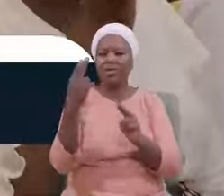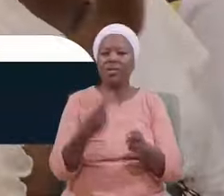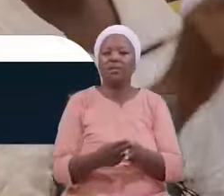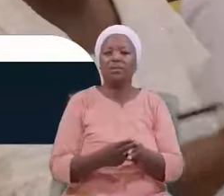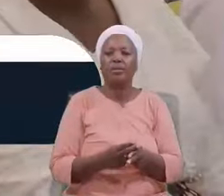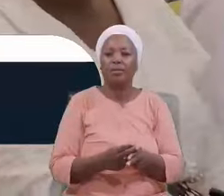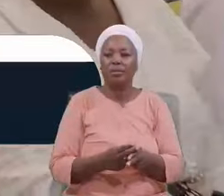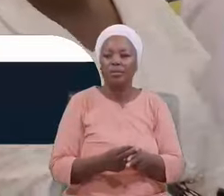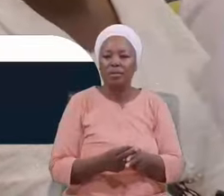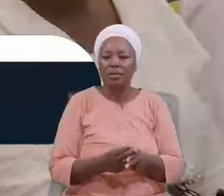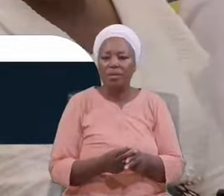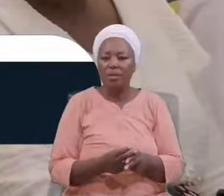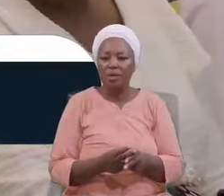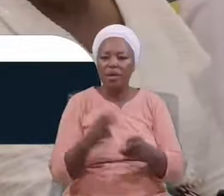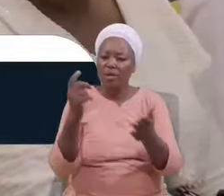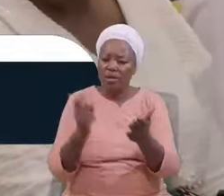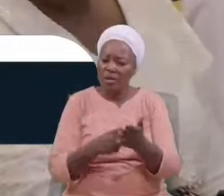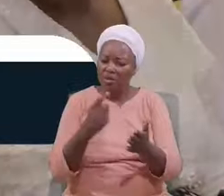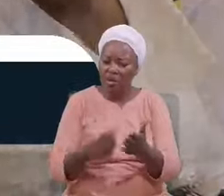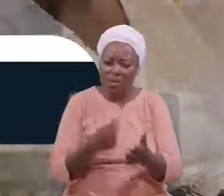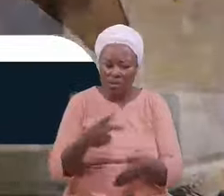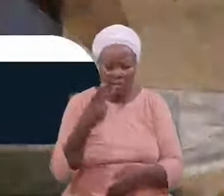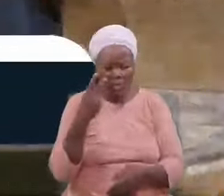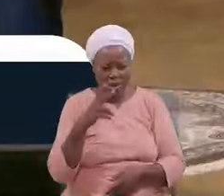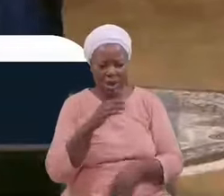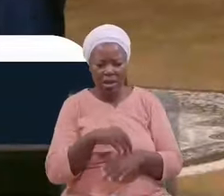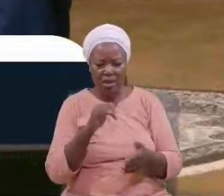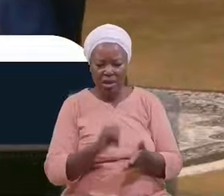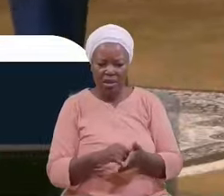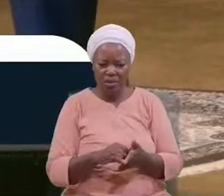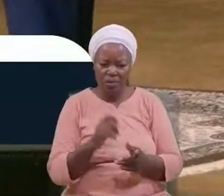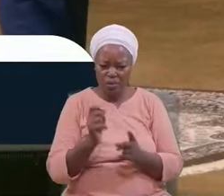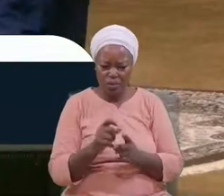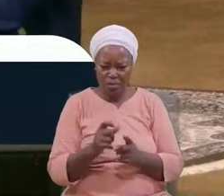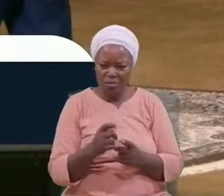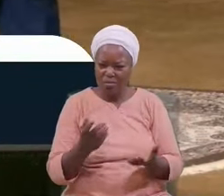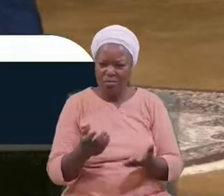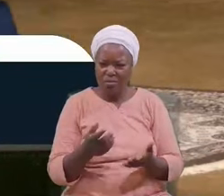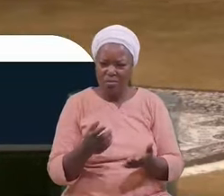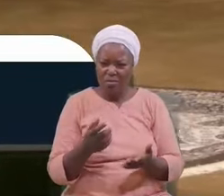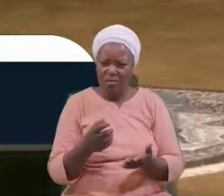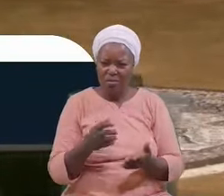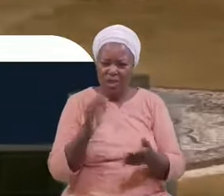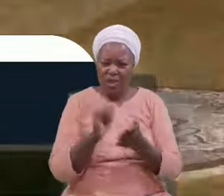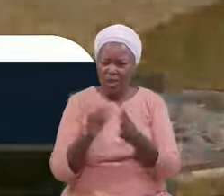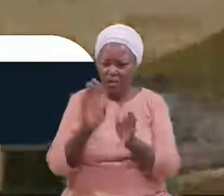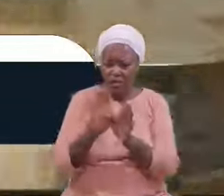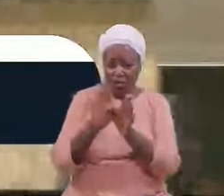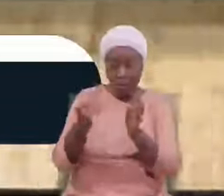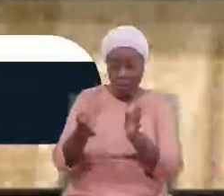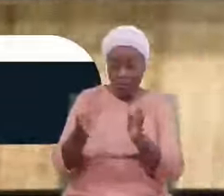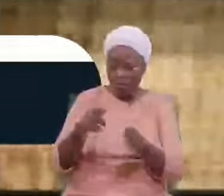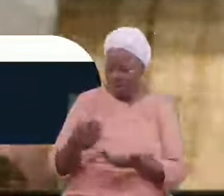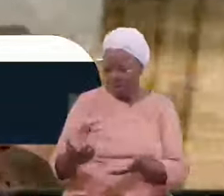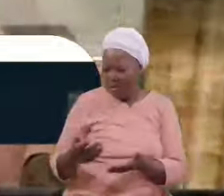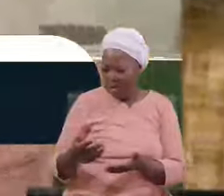Parfois, on regarde l'horloge. On dit, ah, l'horloge là est en retard.